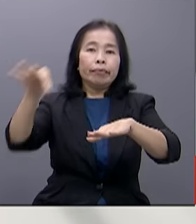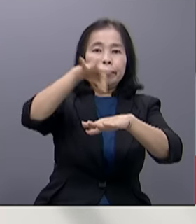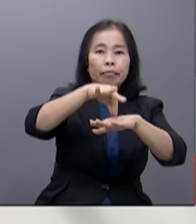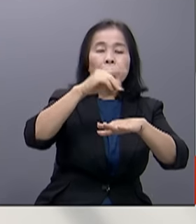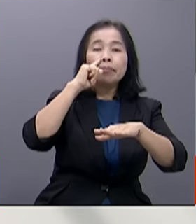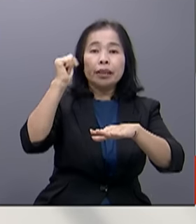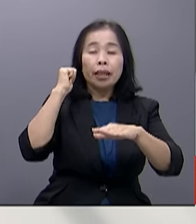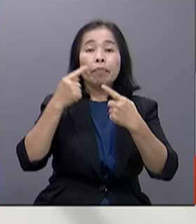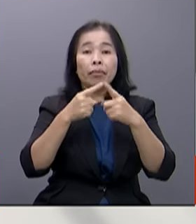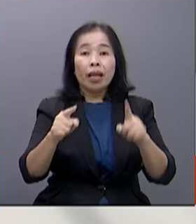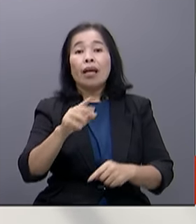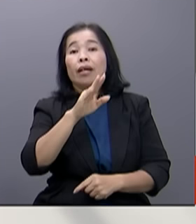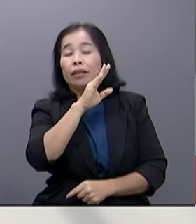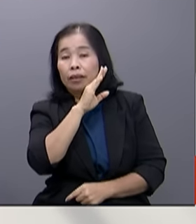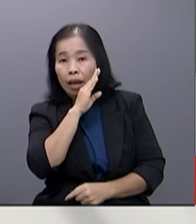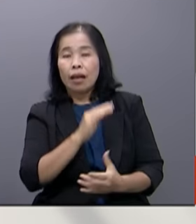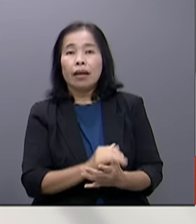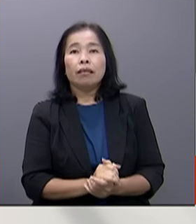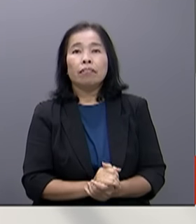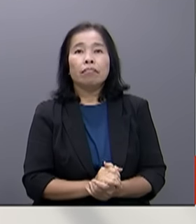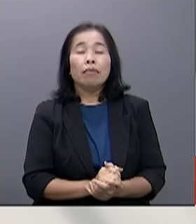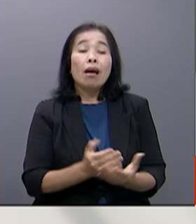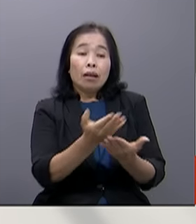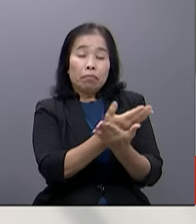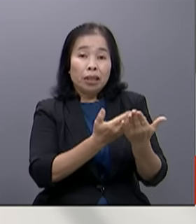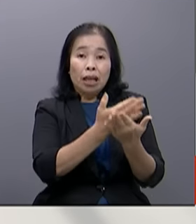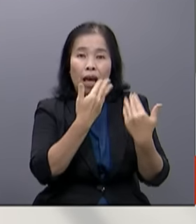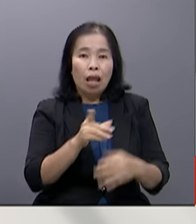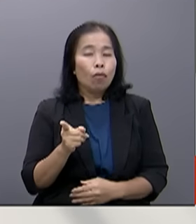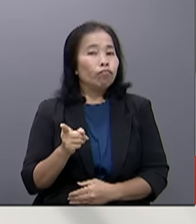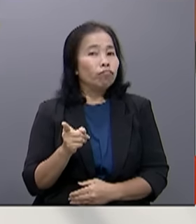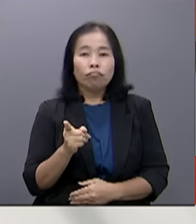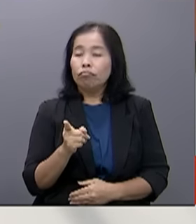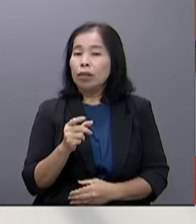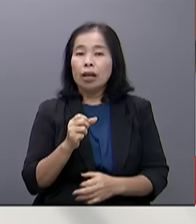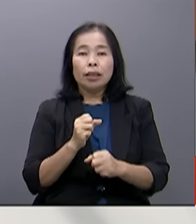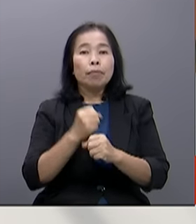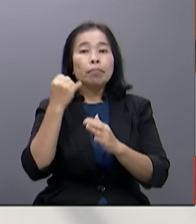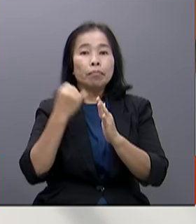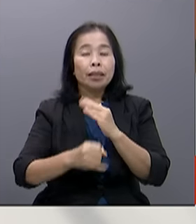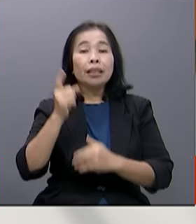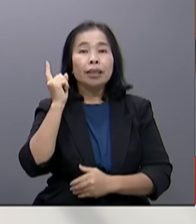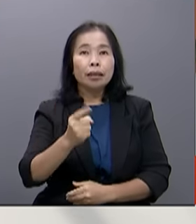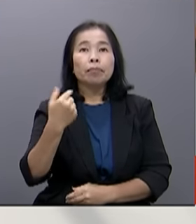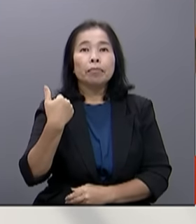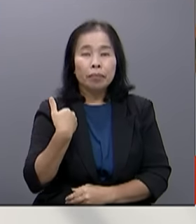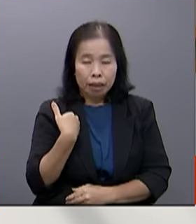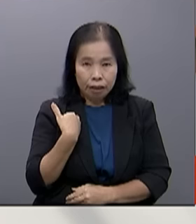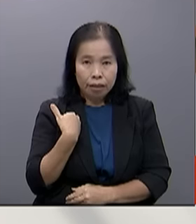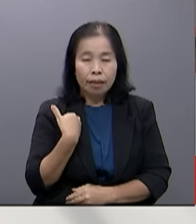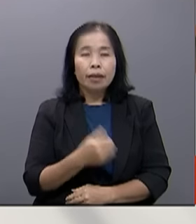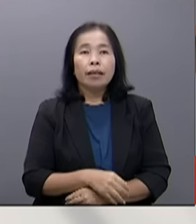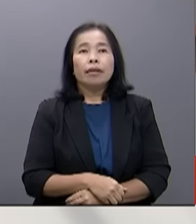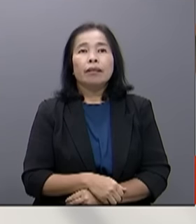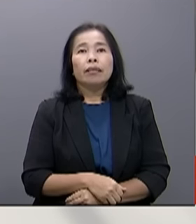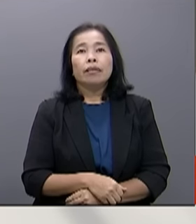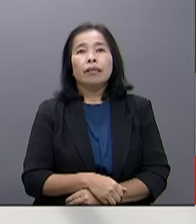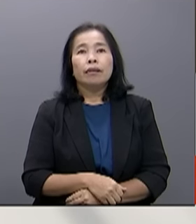แต่ถ้าหากวินิจฉัยเป็นโทษหมายความว่าคำสั่งที่สั่งให้ออกแล้วชอบแล้